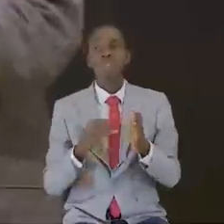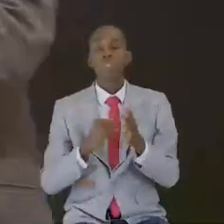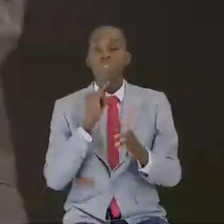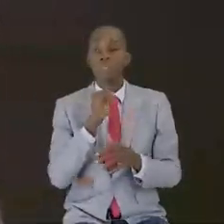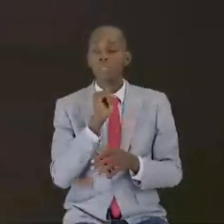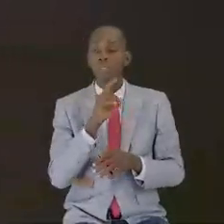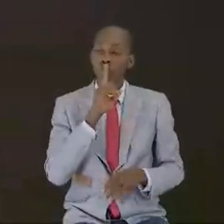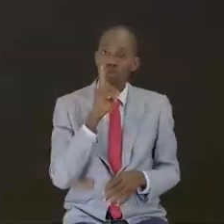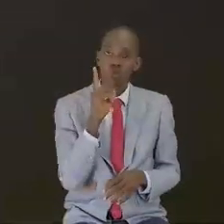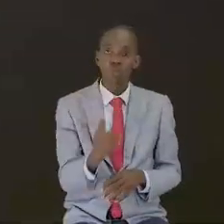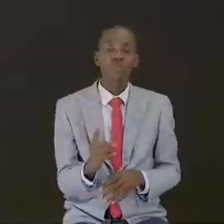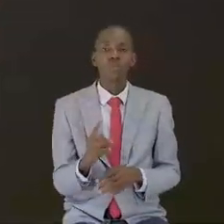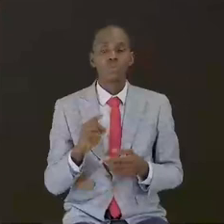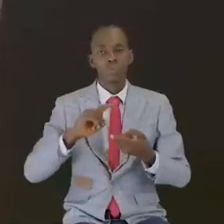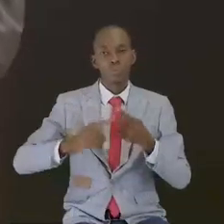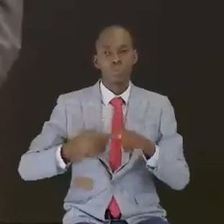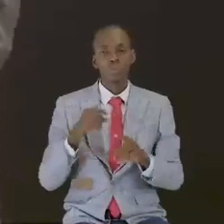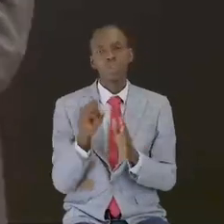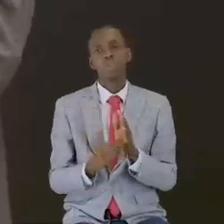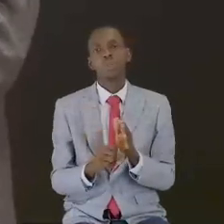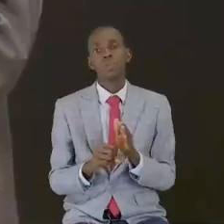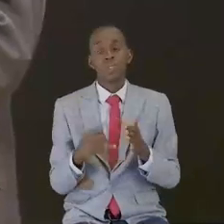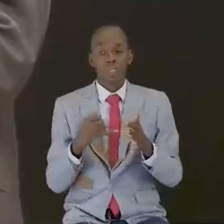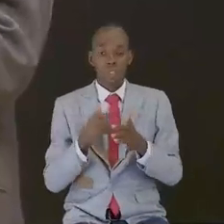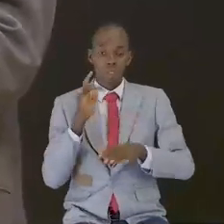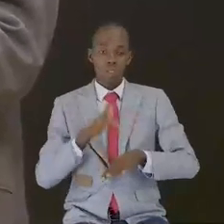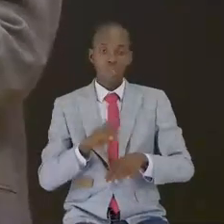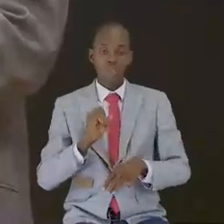une relation définie, réelle.